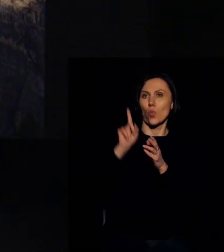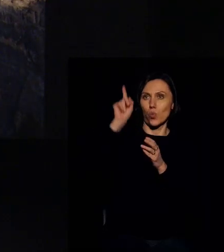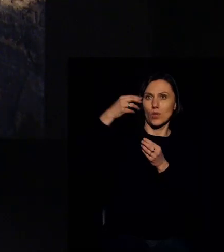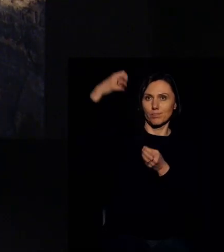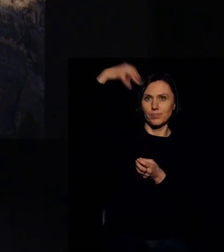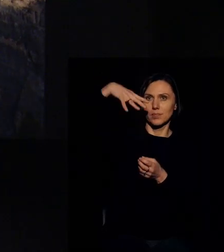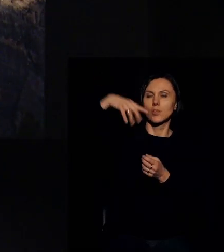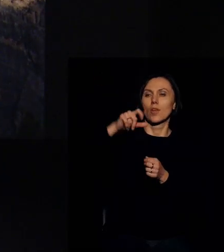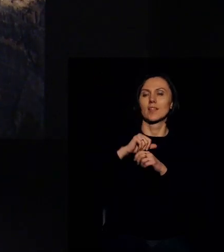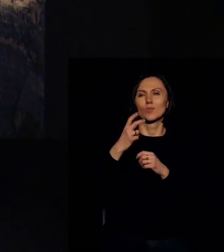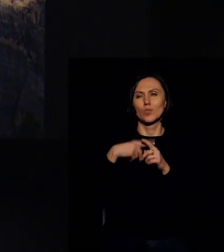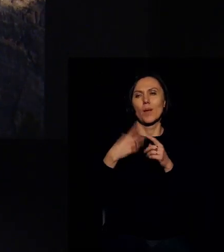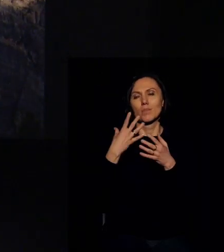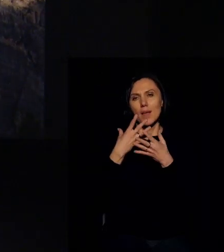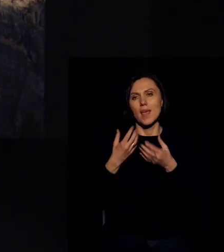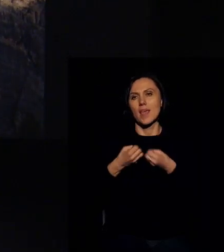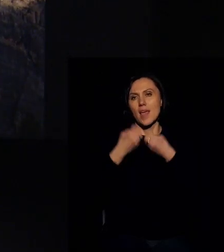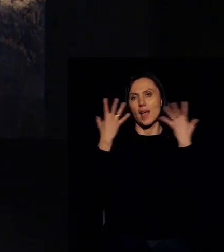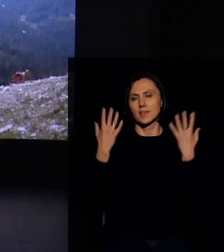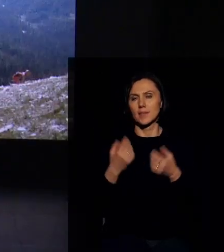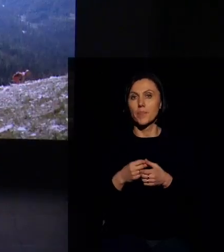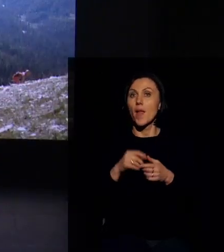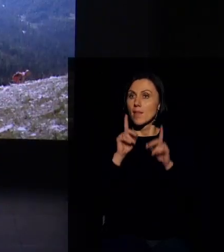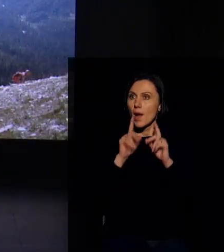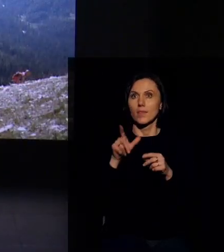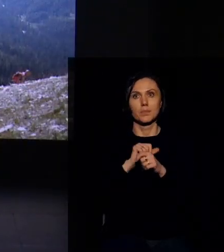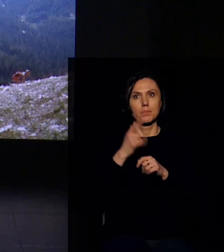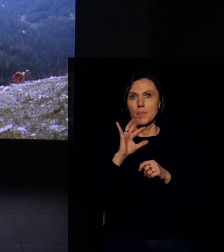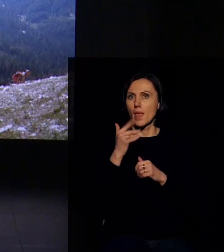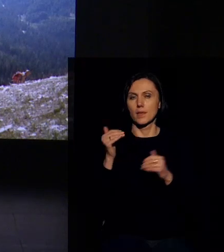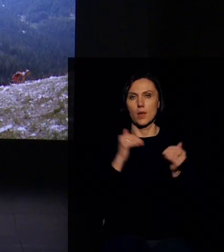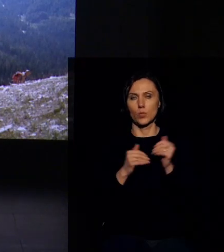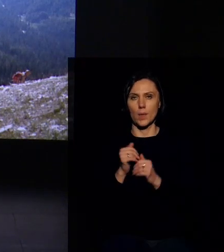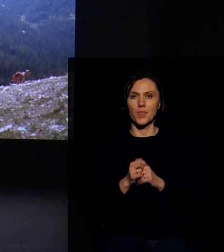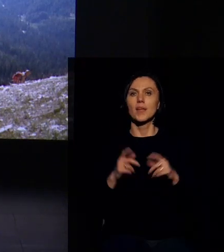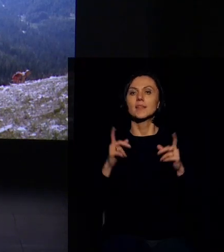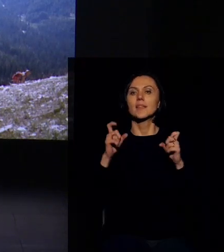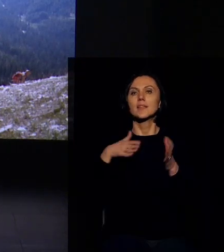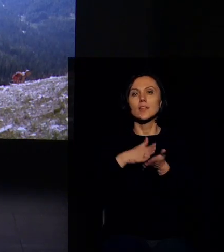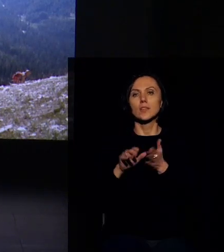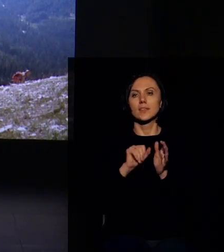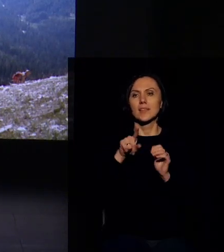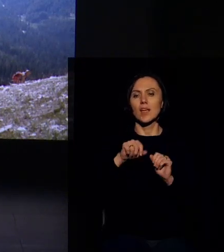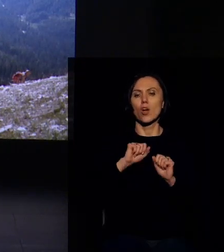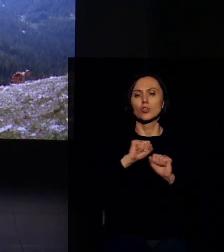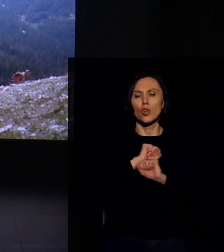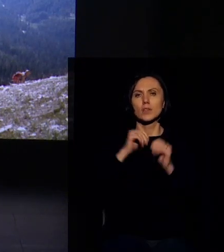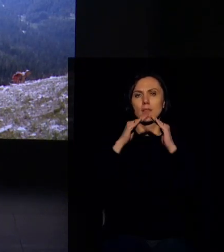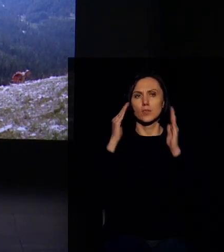jest to naprawdę bardzo piękna i bardzo imponująca góra. Startuje się z takiego schroniska tutaj